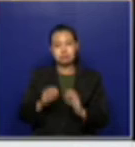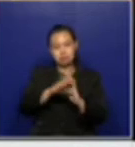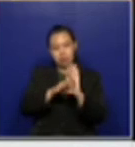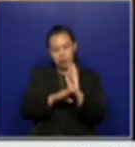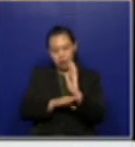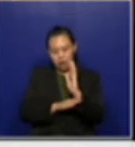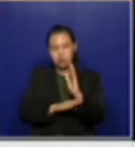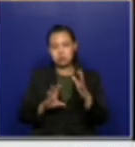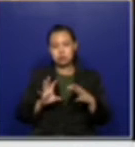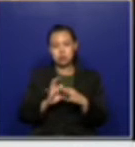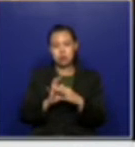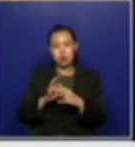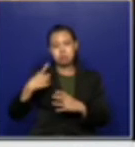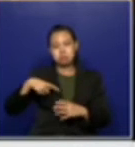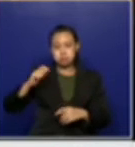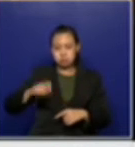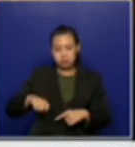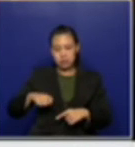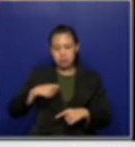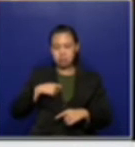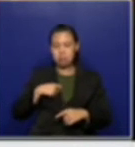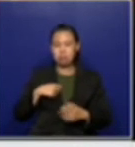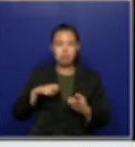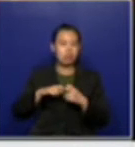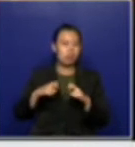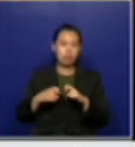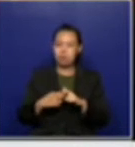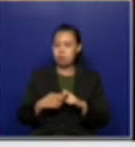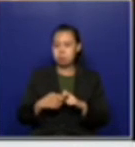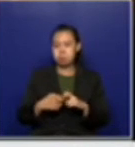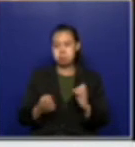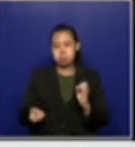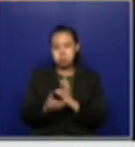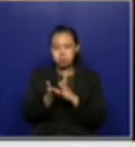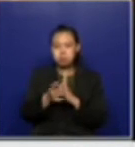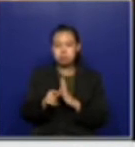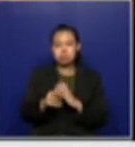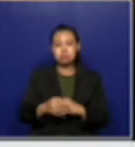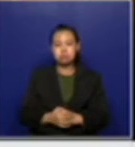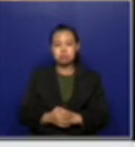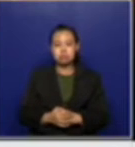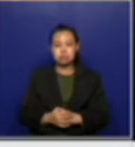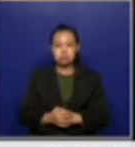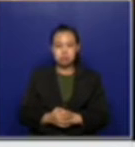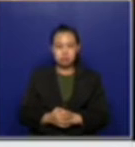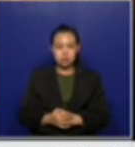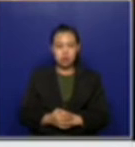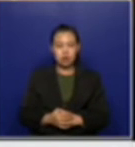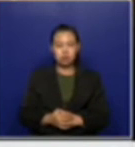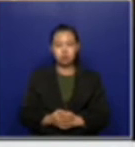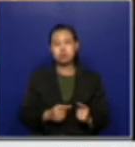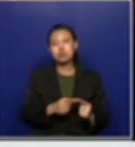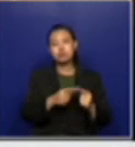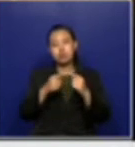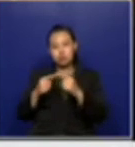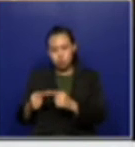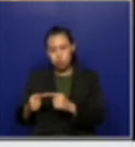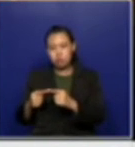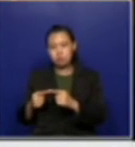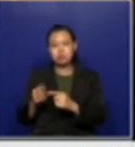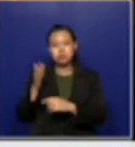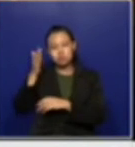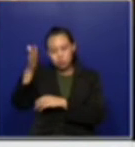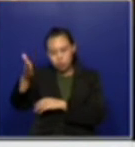รมต้นน้ำอย่างสิ้นเชิงสิ่งที่ผมเกรงคือสิ่งเหล่านี้มันจะลุกลามไปยังกระบวนการยุติธรรมปลายน้ำในอนา